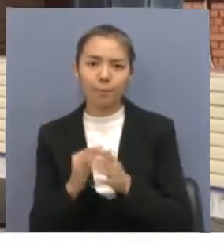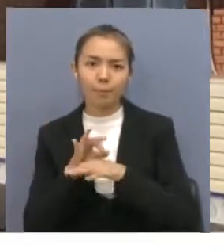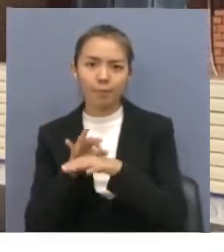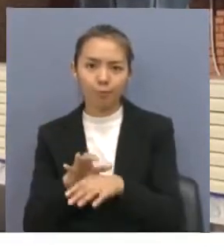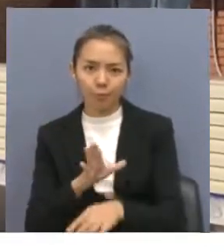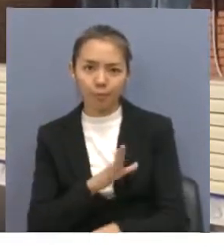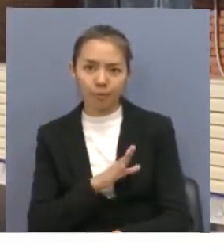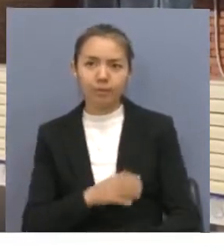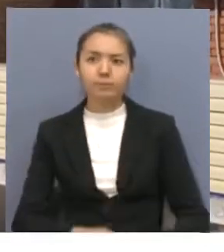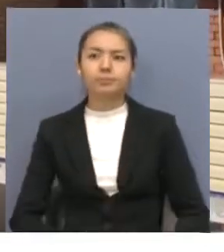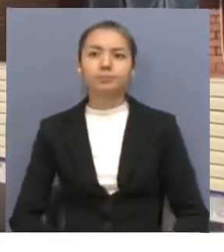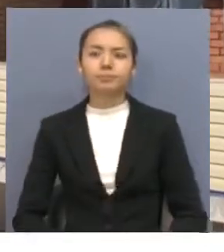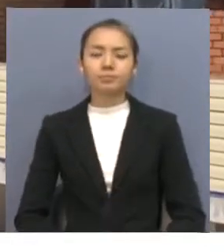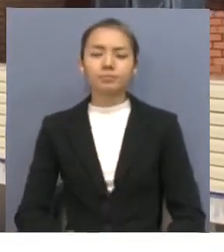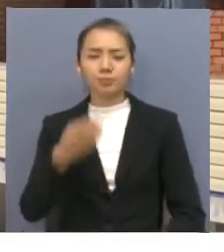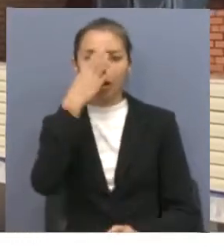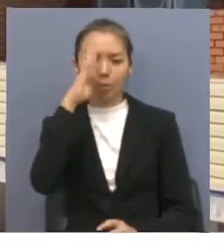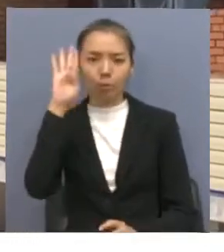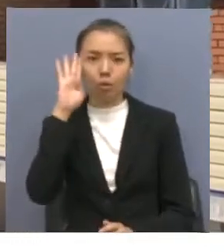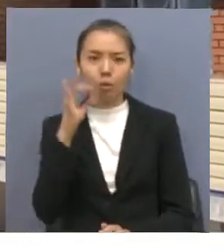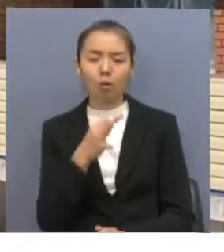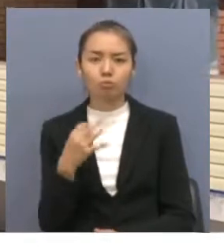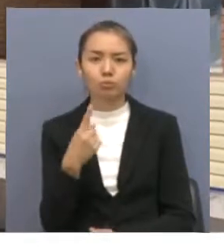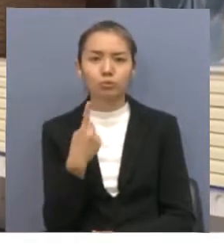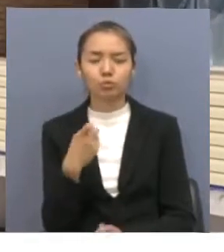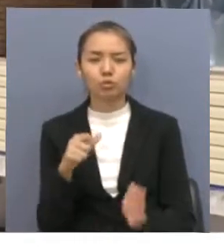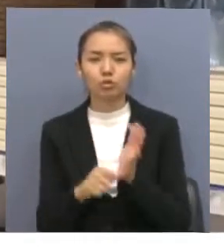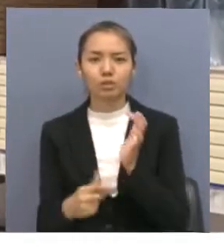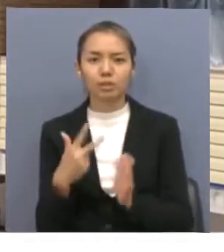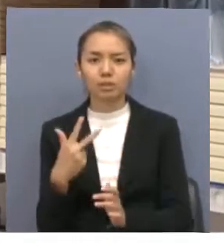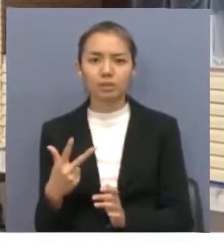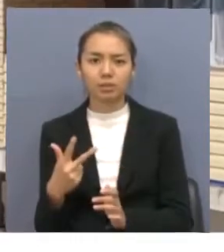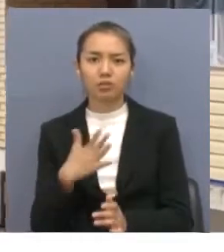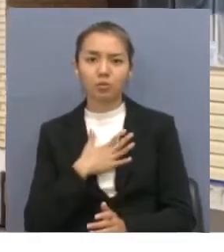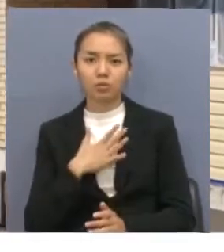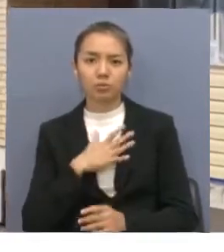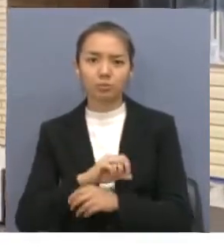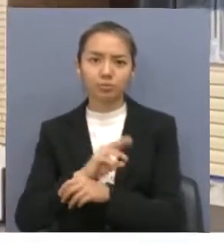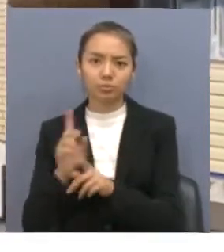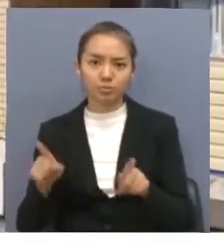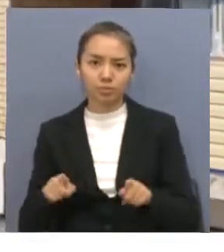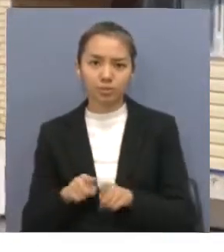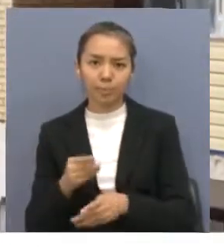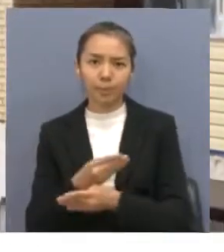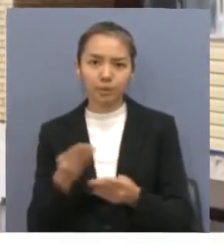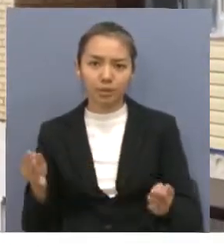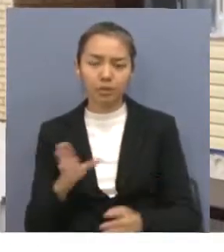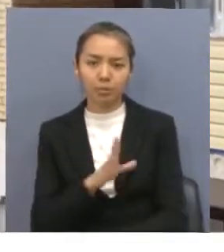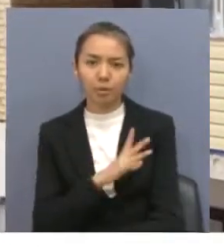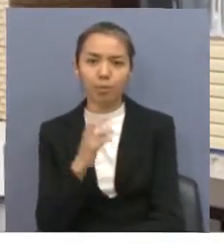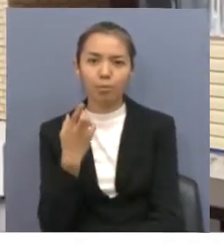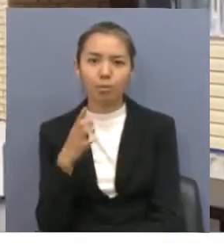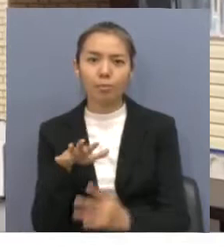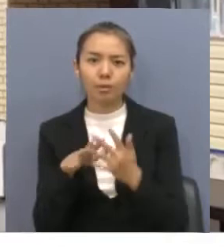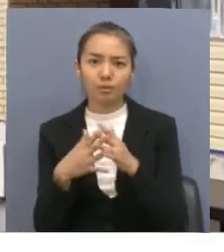бүгінгі күні Ақмола облысы бойынша 163 оттегі концентраторы таратылып жатыр. Бурабай